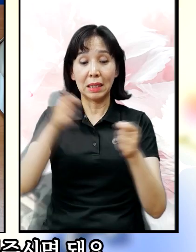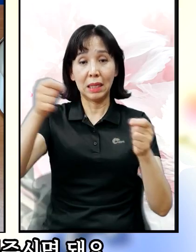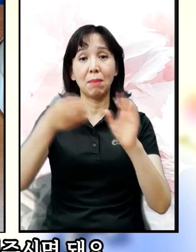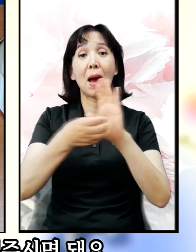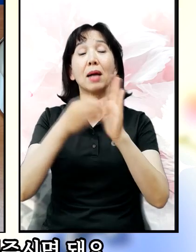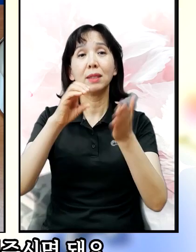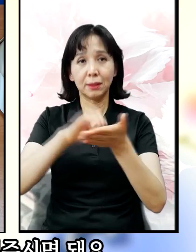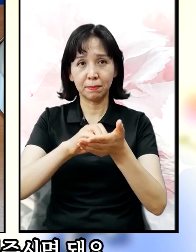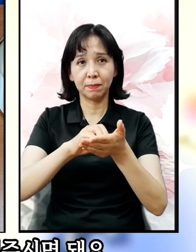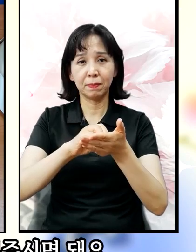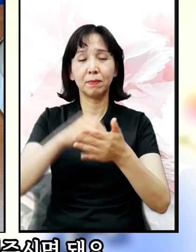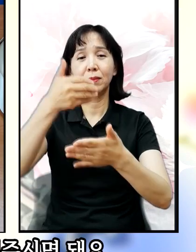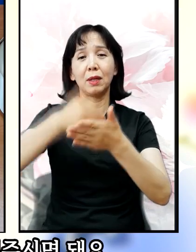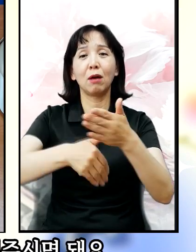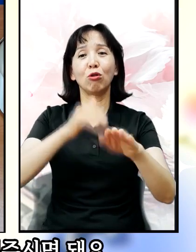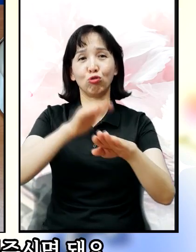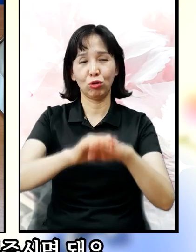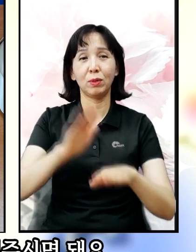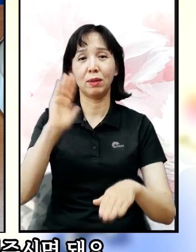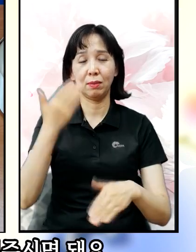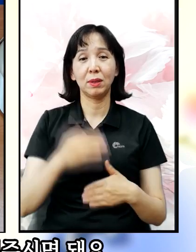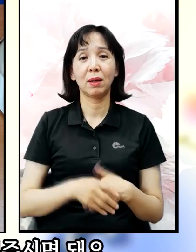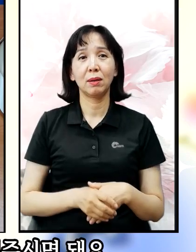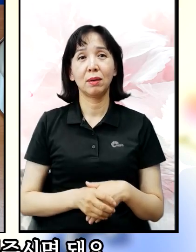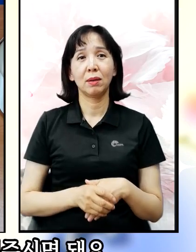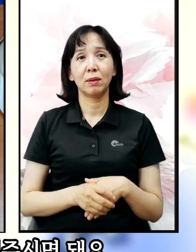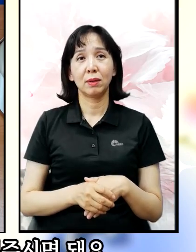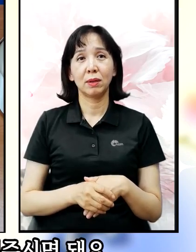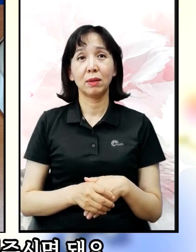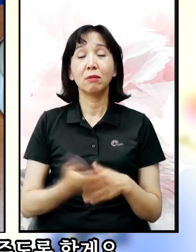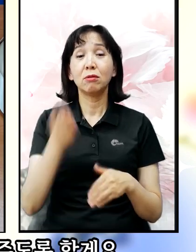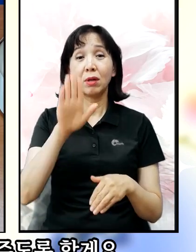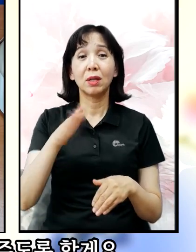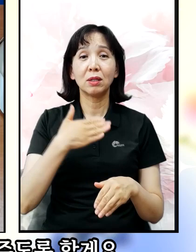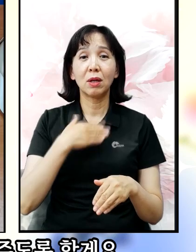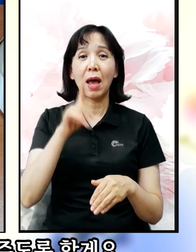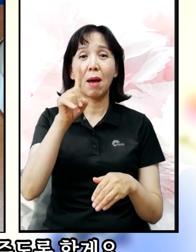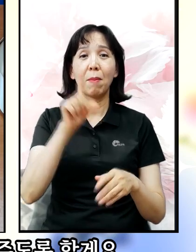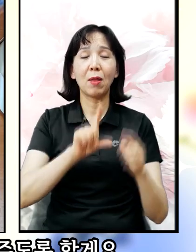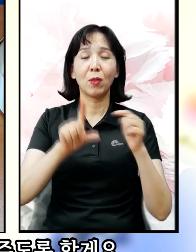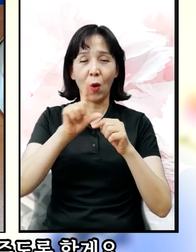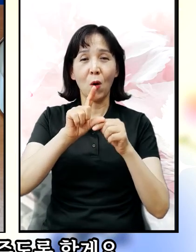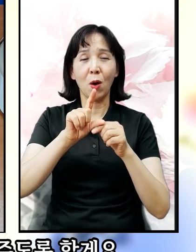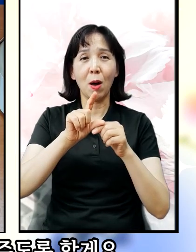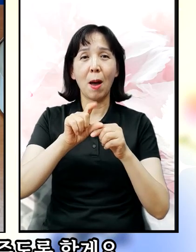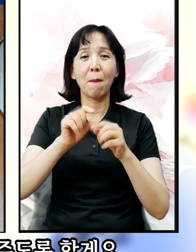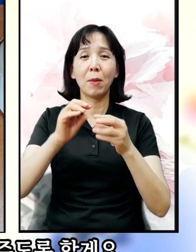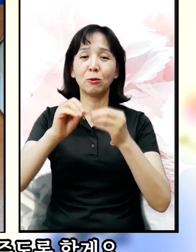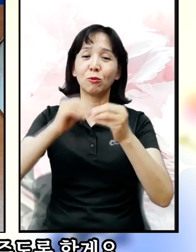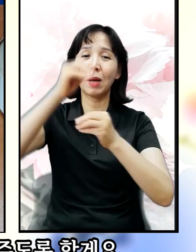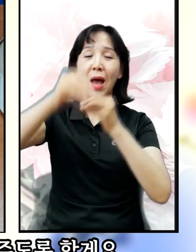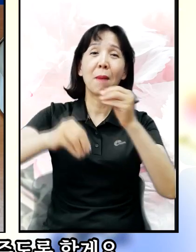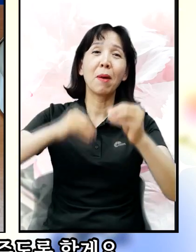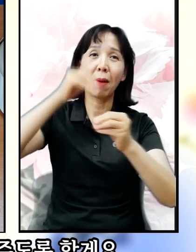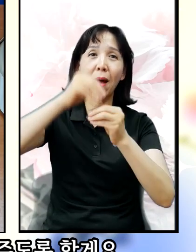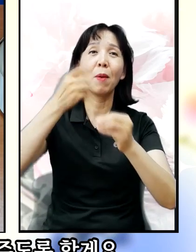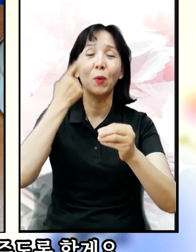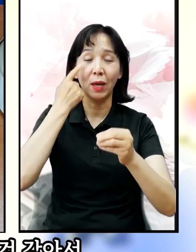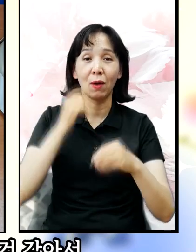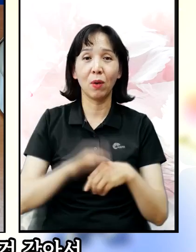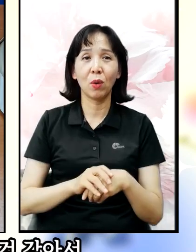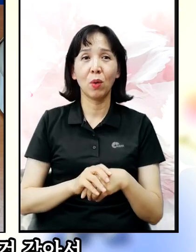원하는 길이만큼 남겨두시면 돼요. 근데 저는 한 바퀴만 꼬리를 더 감아주도록